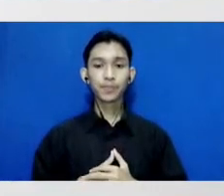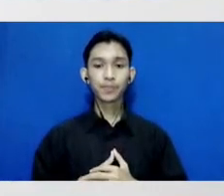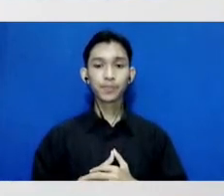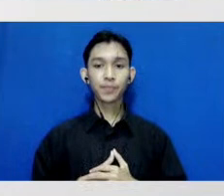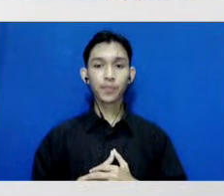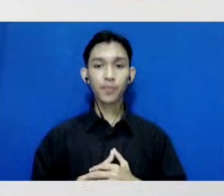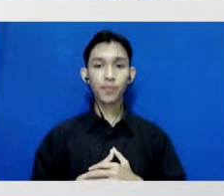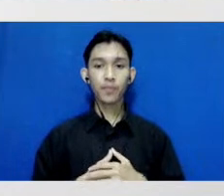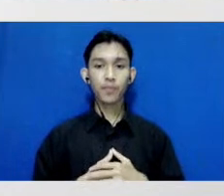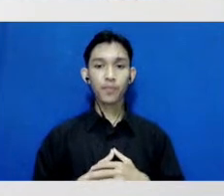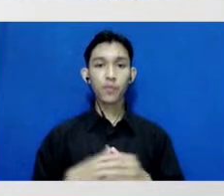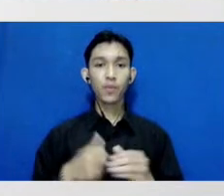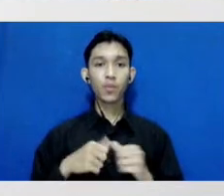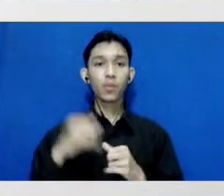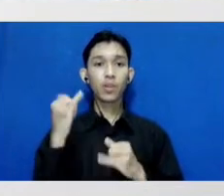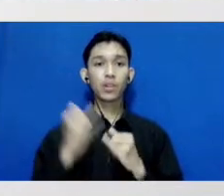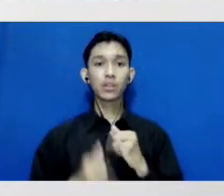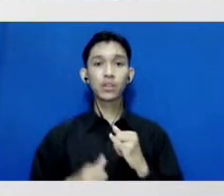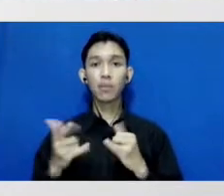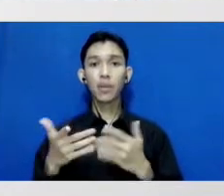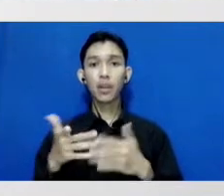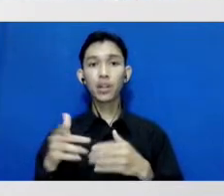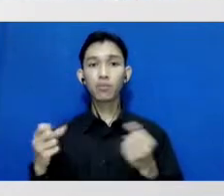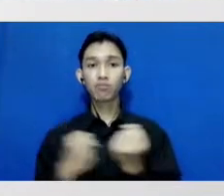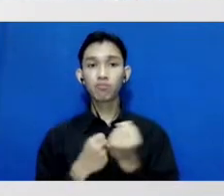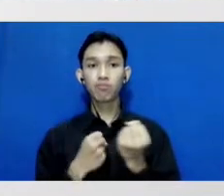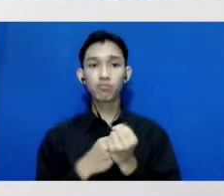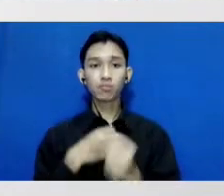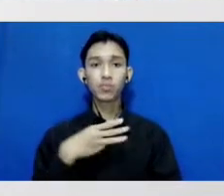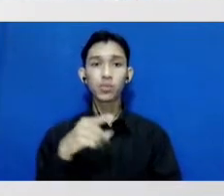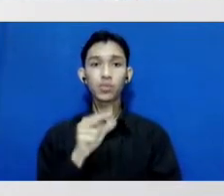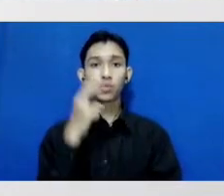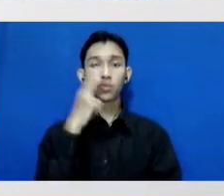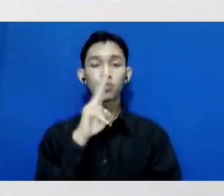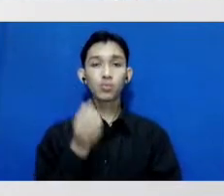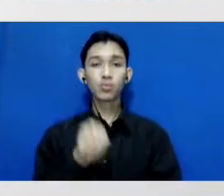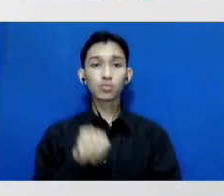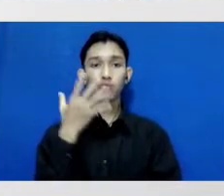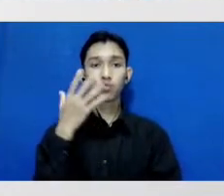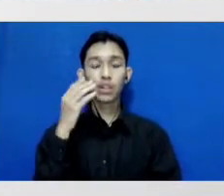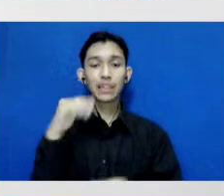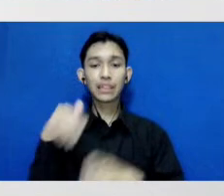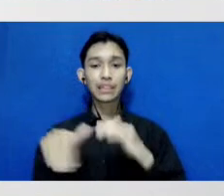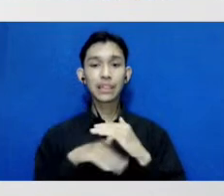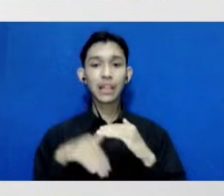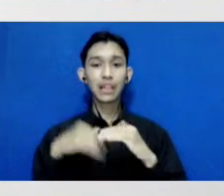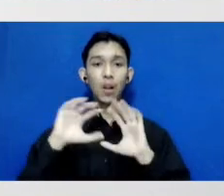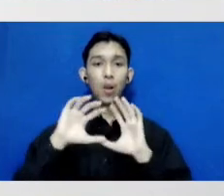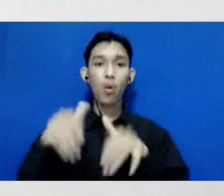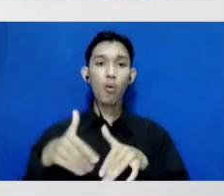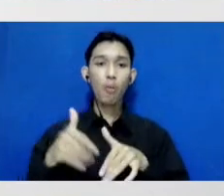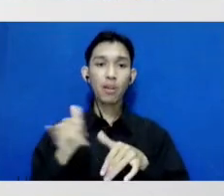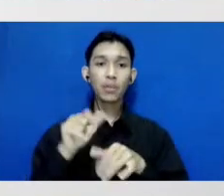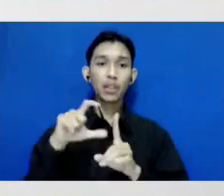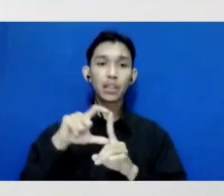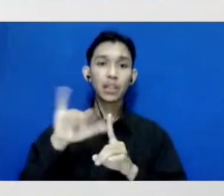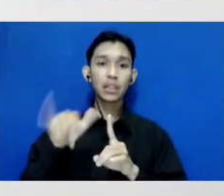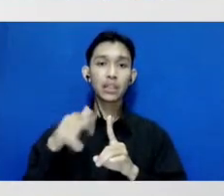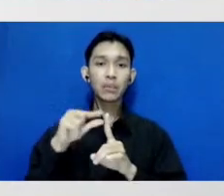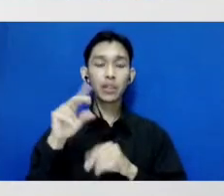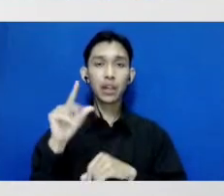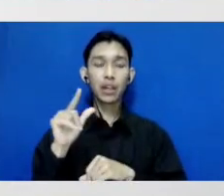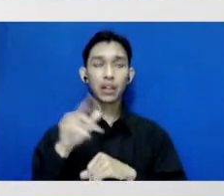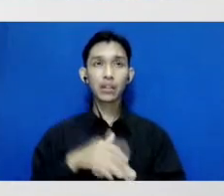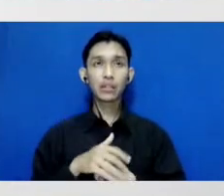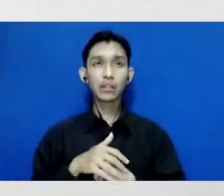Dan pada akhirnya ini adalah kontribusi EU untuk merumuskan standar global seperti halnya GDPR di bidang privacy dan